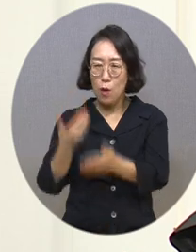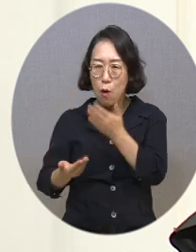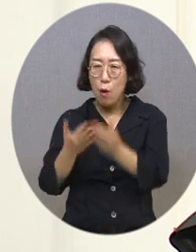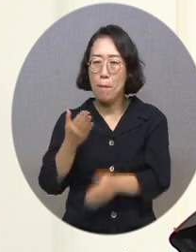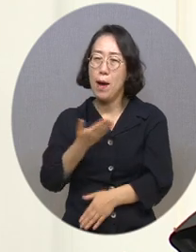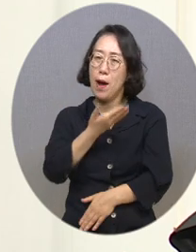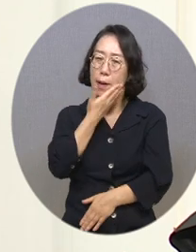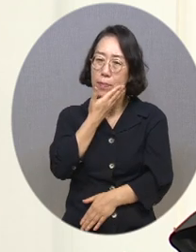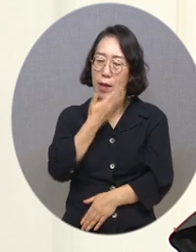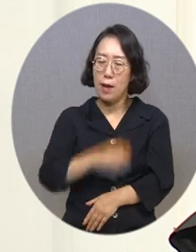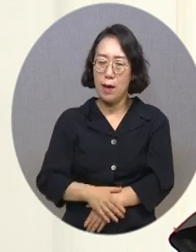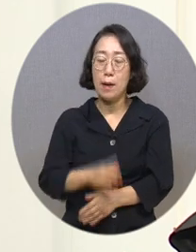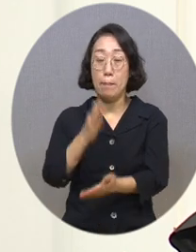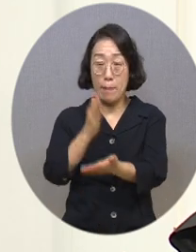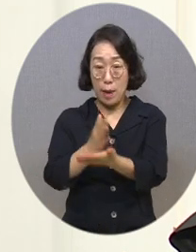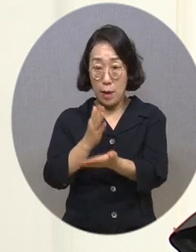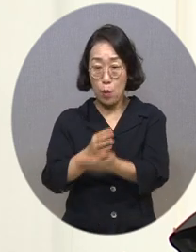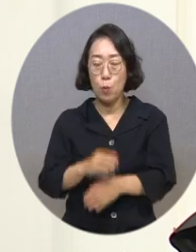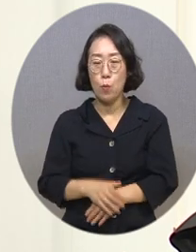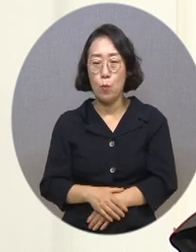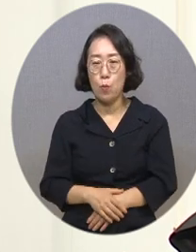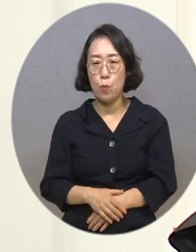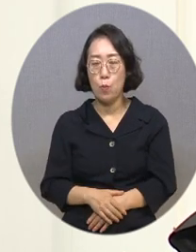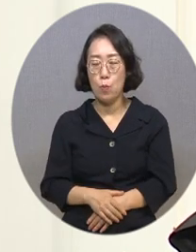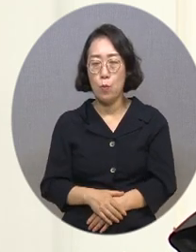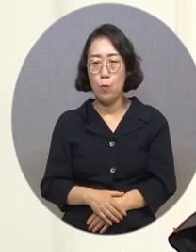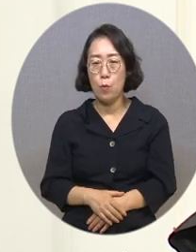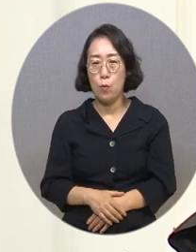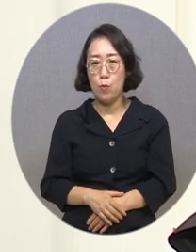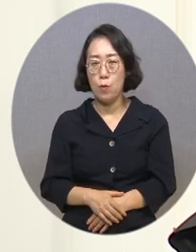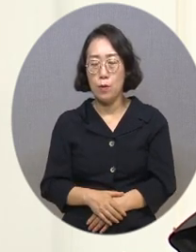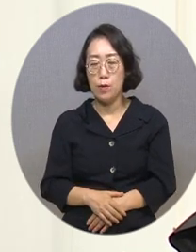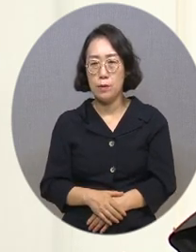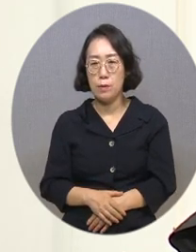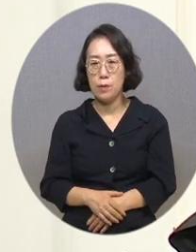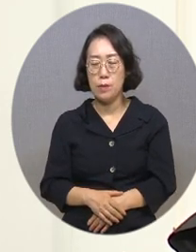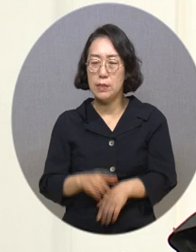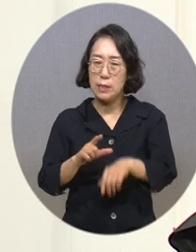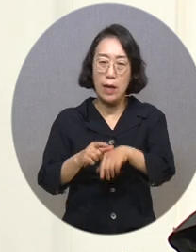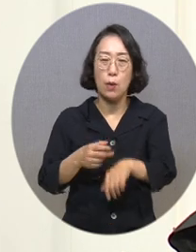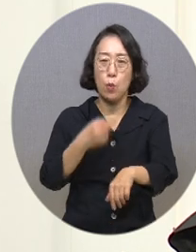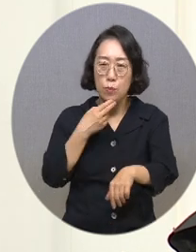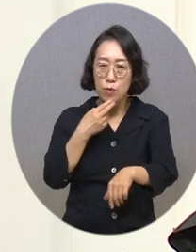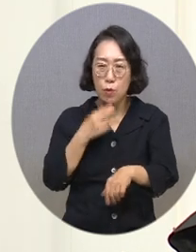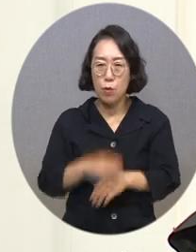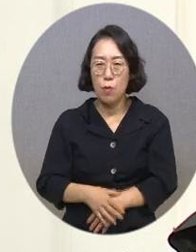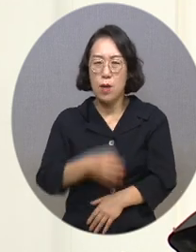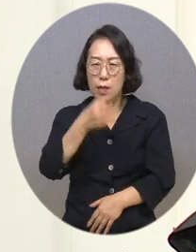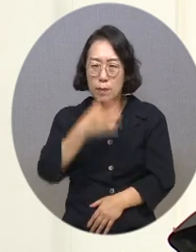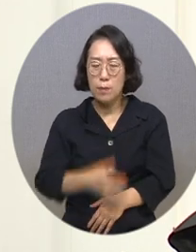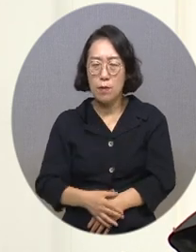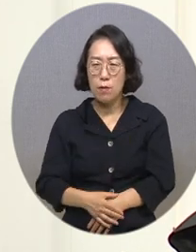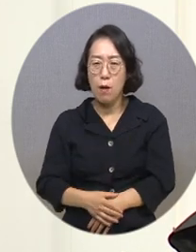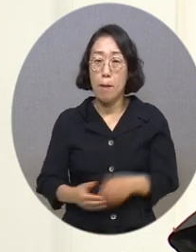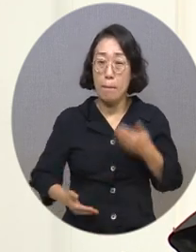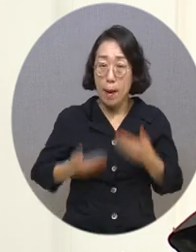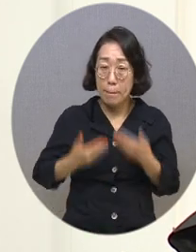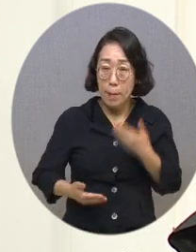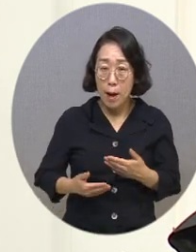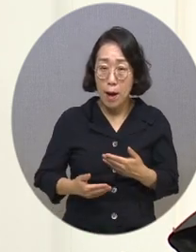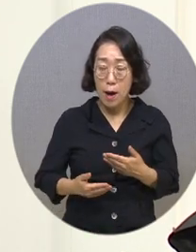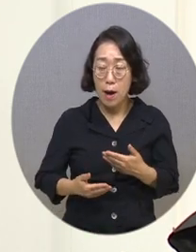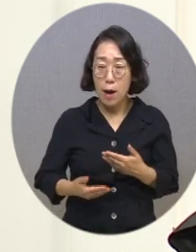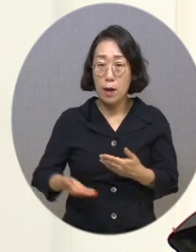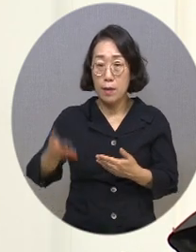말고 기존의 일을 하면서 이때까지는 힘들어서 못해, 시간이 없어서 못해, 막 이렇게 바빠라고 했지만